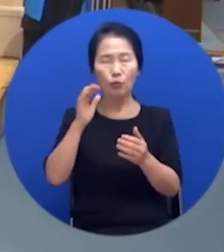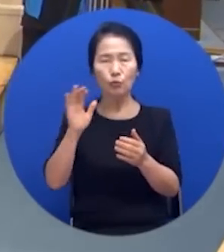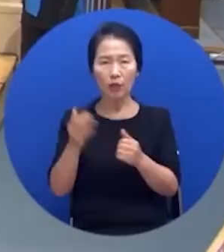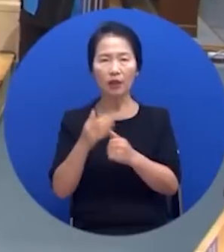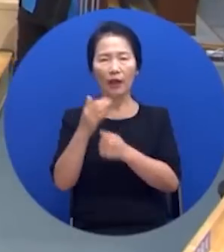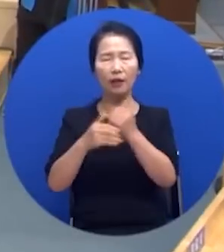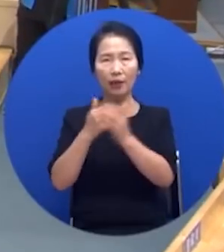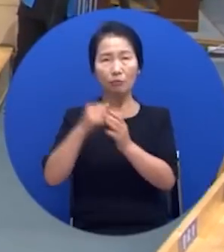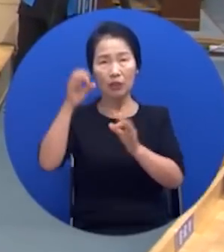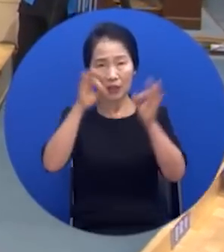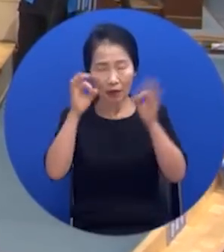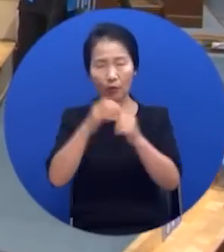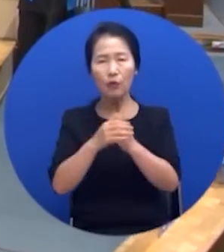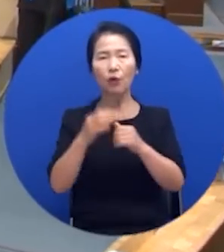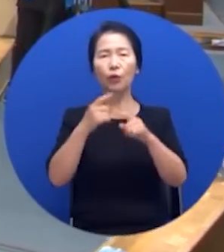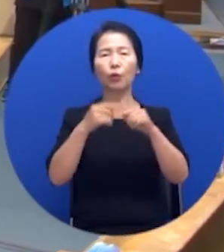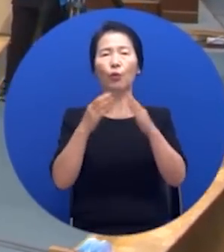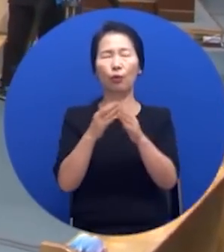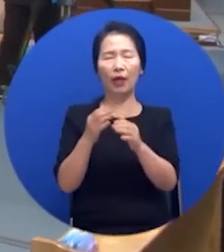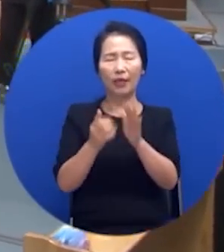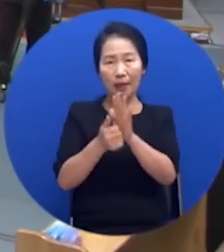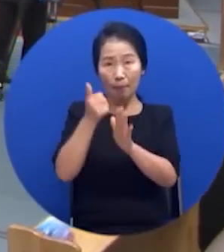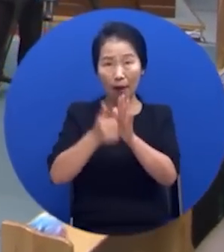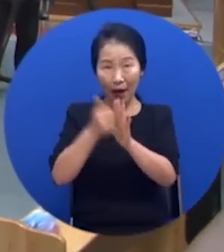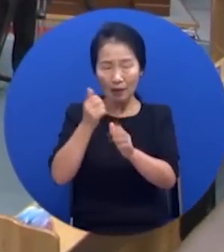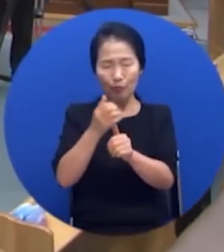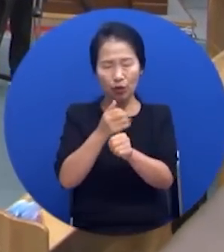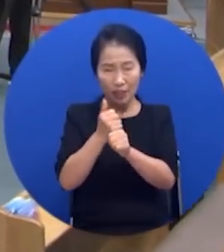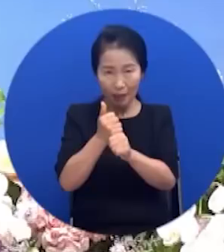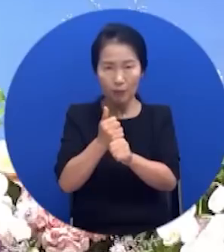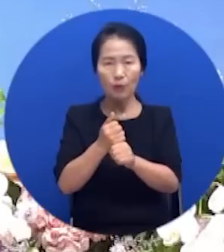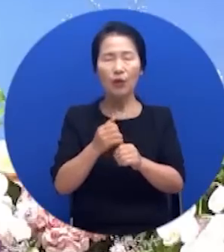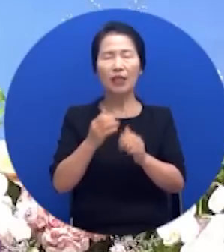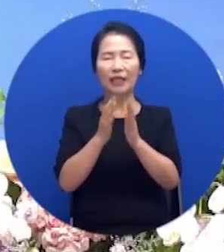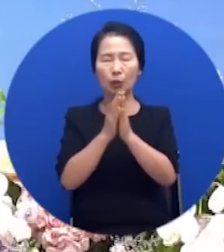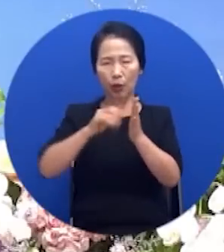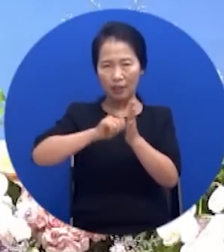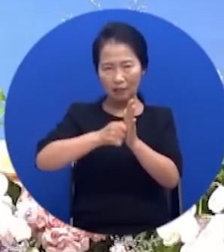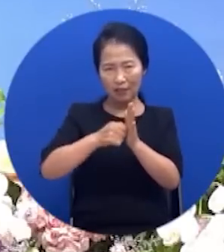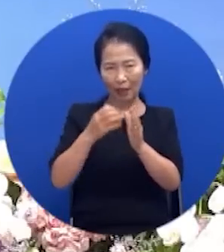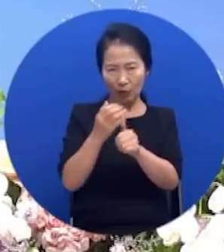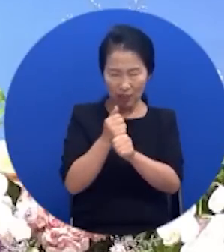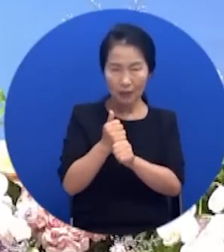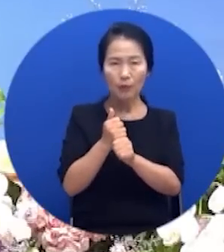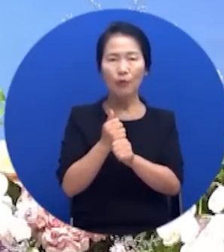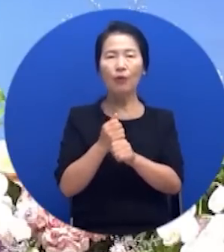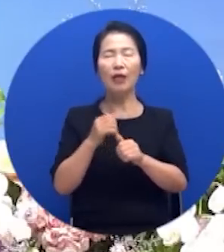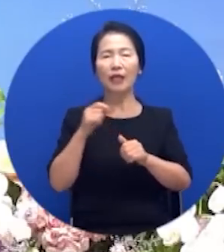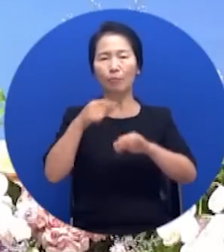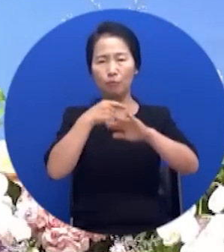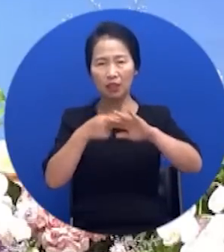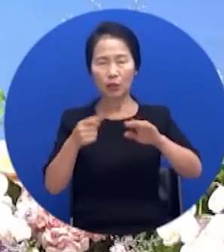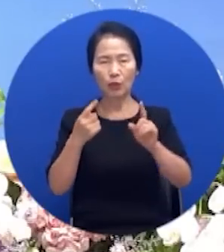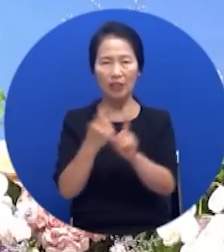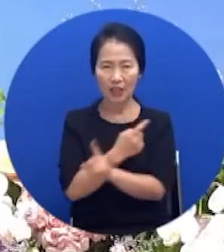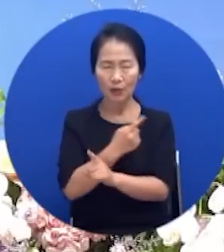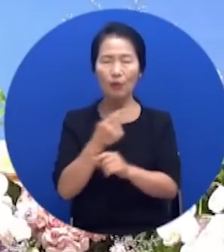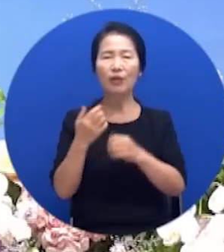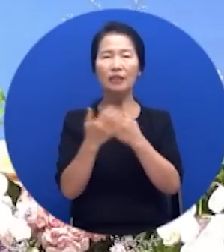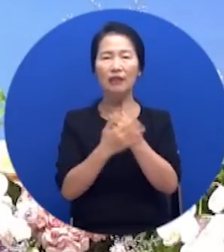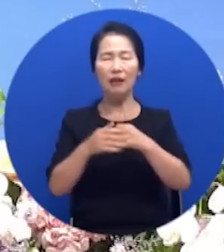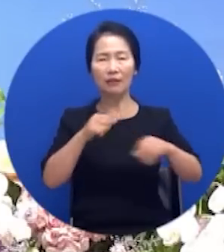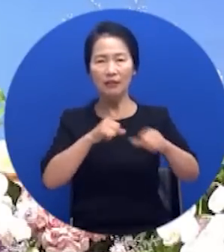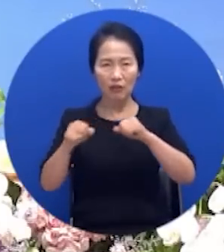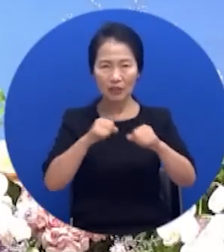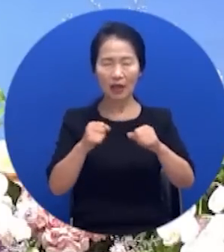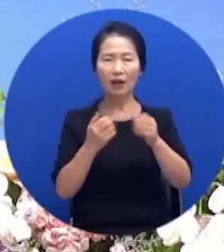찾고 교회를 희망으로 붙들고 기도의 열쇠를 붙잡아 이 민족을 다시 치료하는 은혜, 그런 역사가 있기를